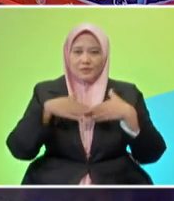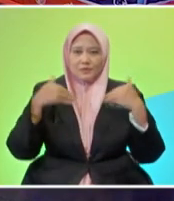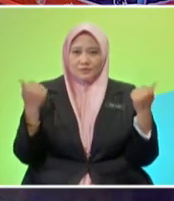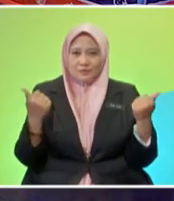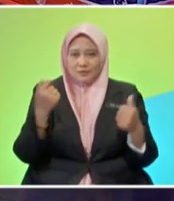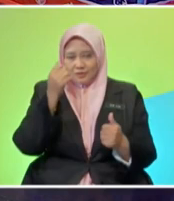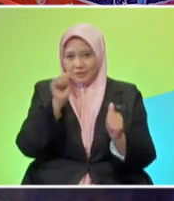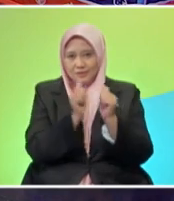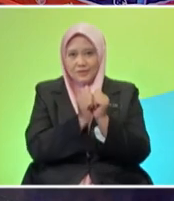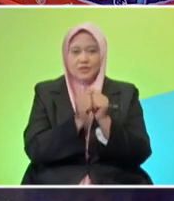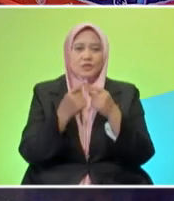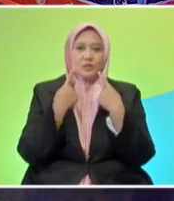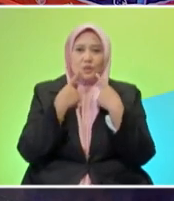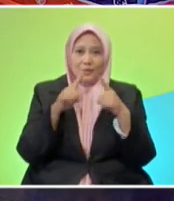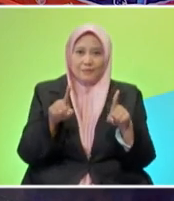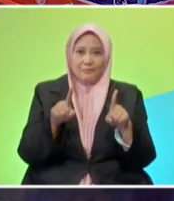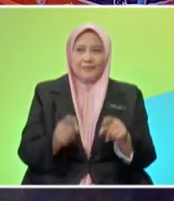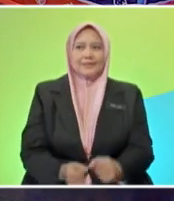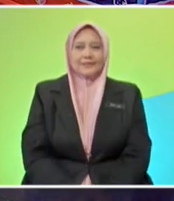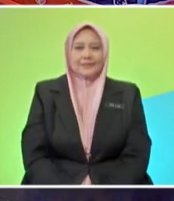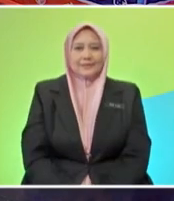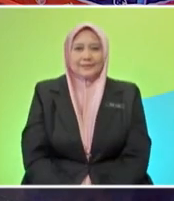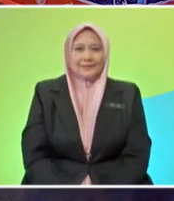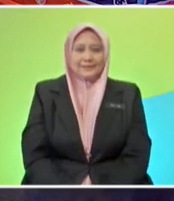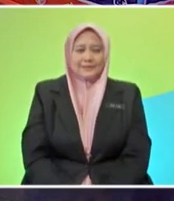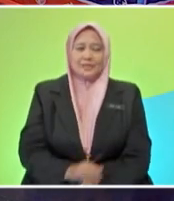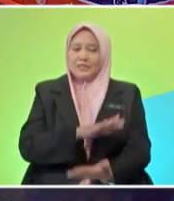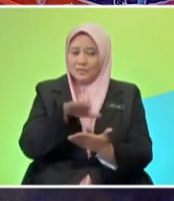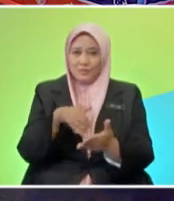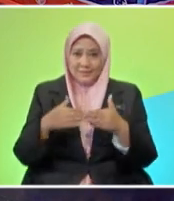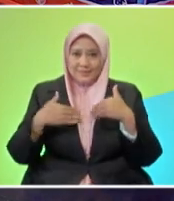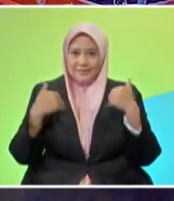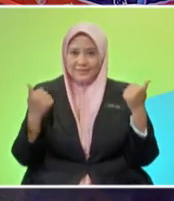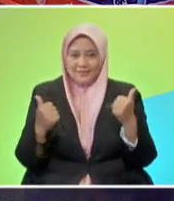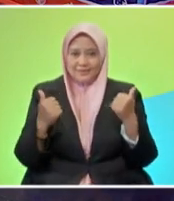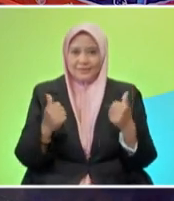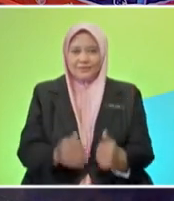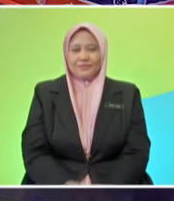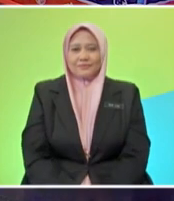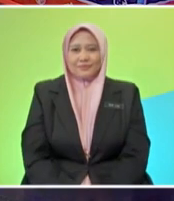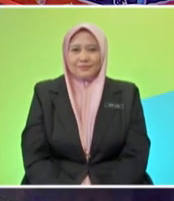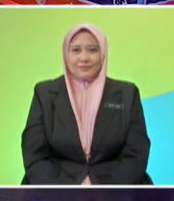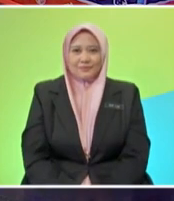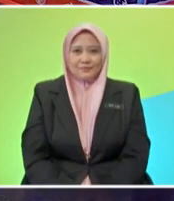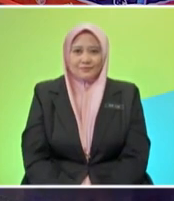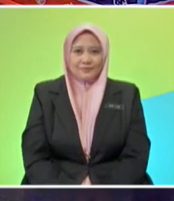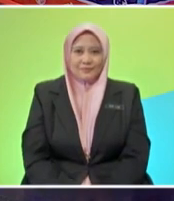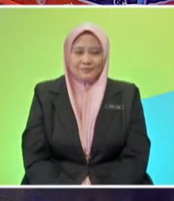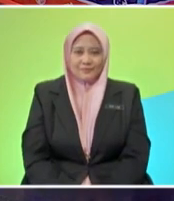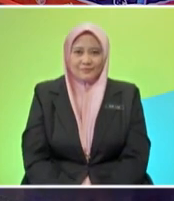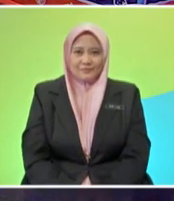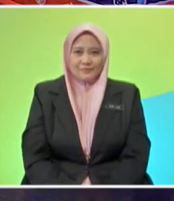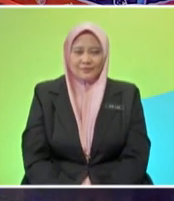utama peringkat 3, 4 dan 5? Bersedia. Murid-murid yang berada di rumah, sudah bersedia? Jom kita lihat jawapan untuk idea utama peringkat